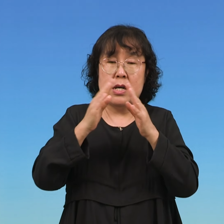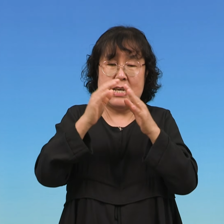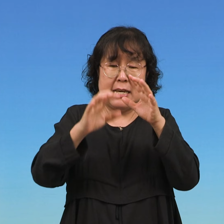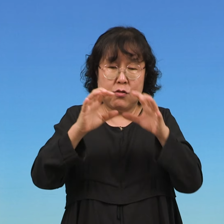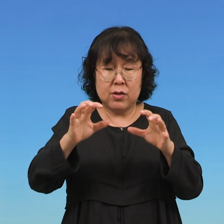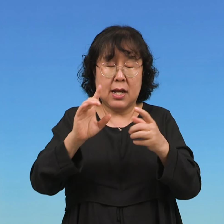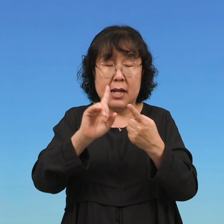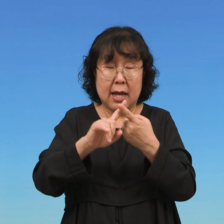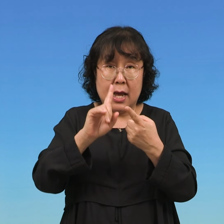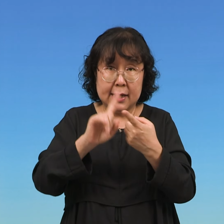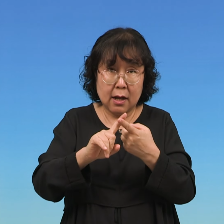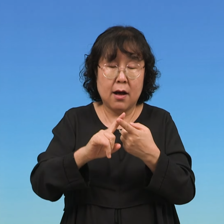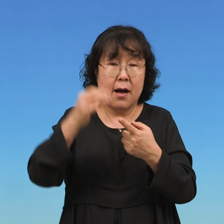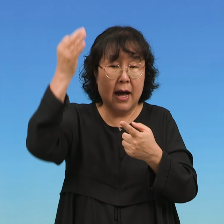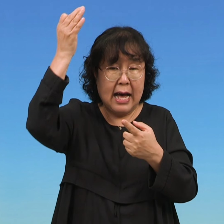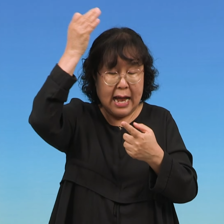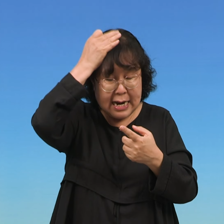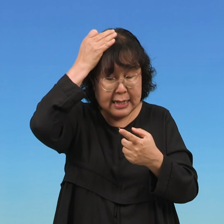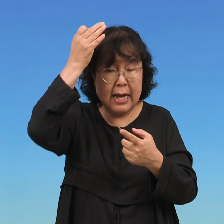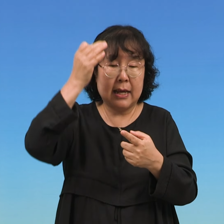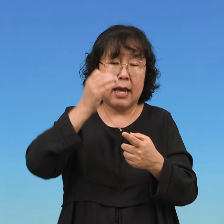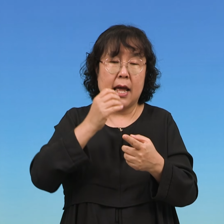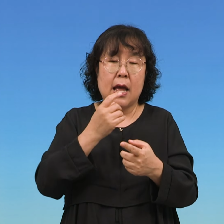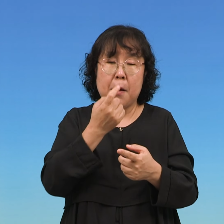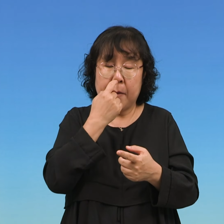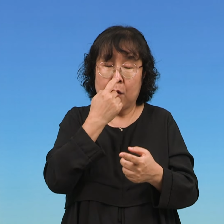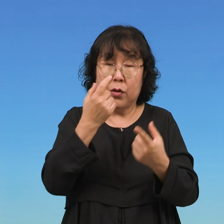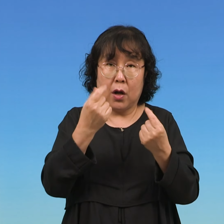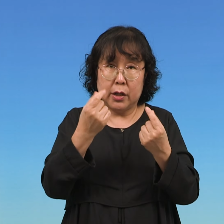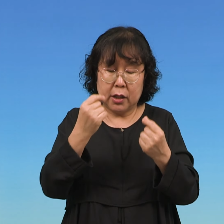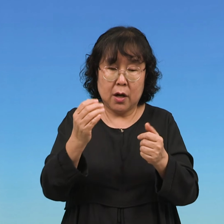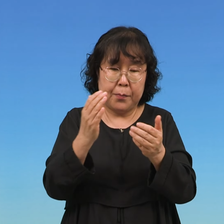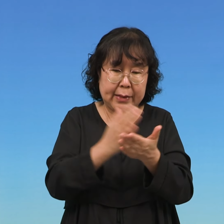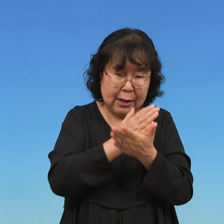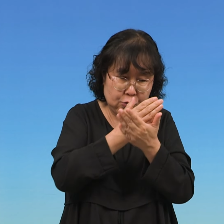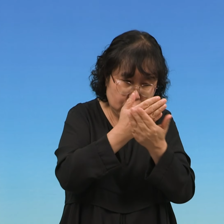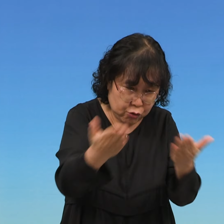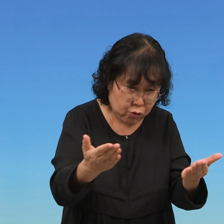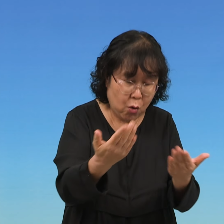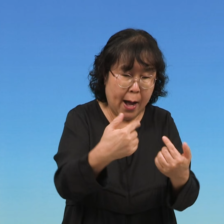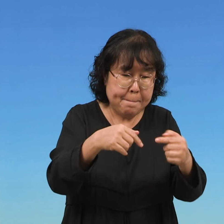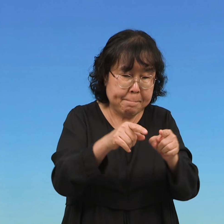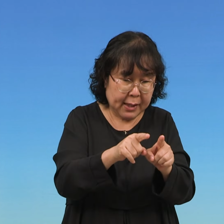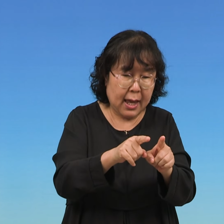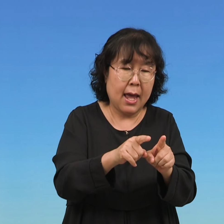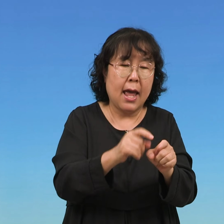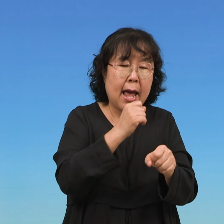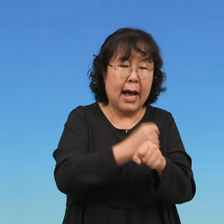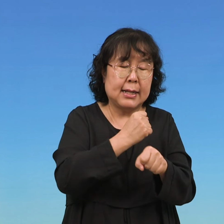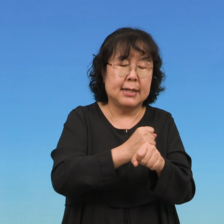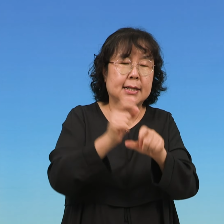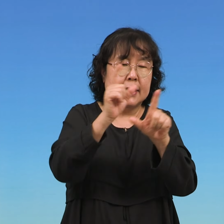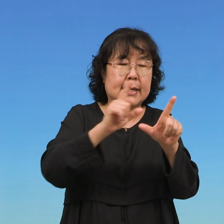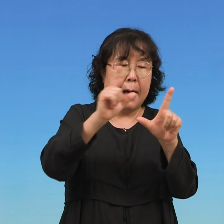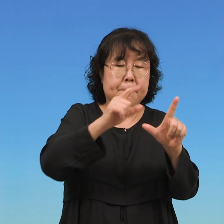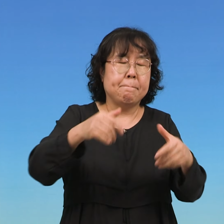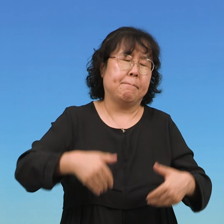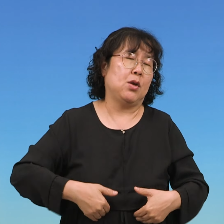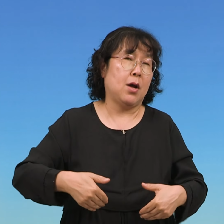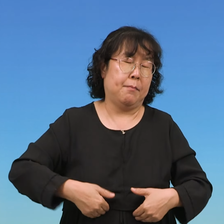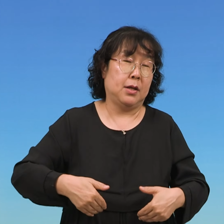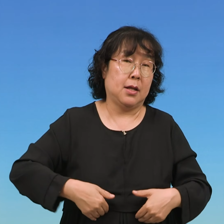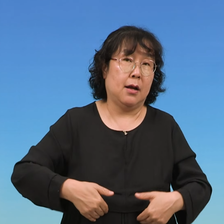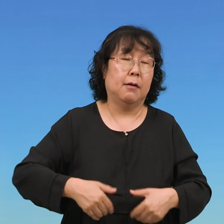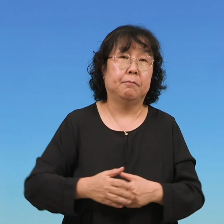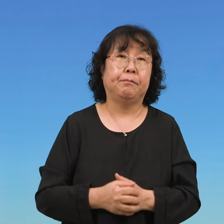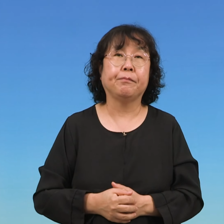됩니까 이웃에 대하여 엘리사에게서 배우는 그 흘려보내는 삶을 우리가 실천하는 겁니다 그